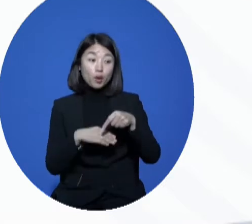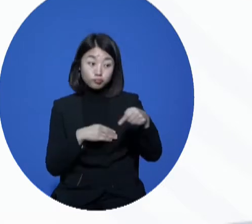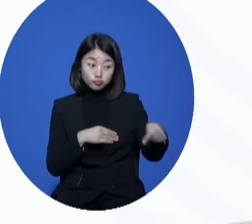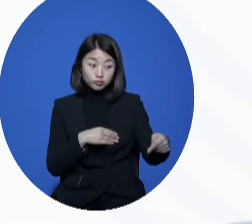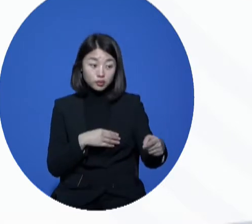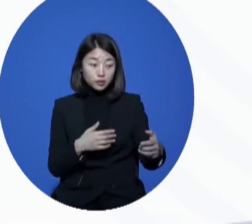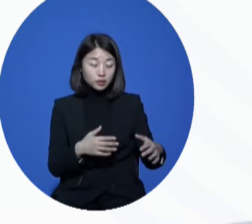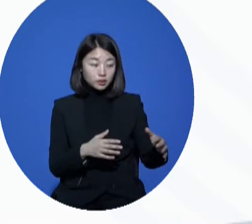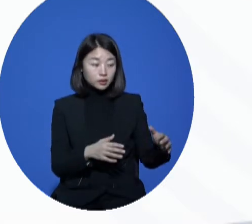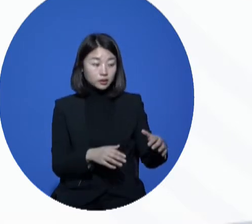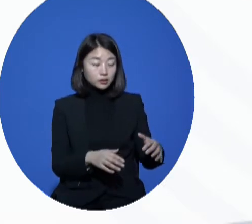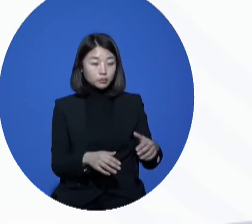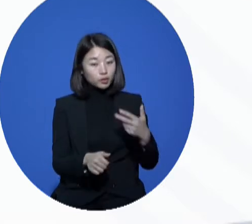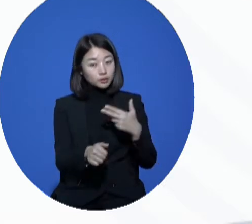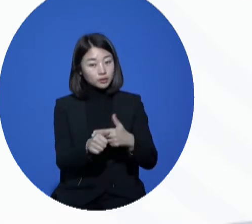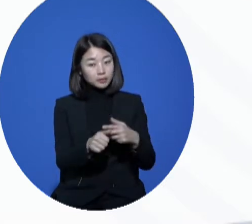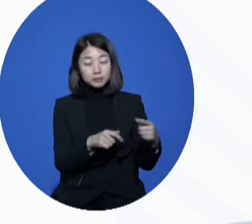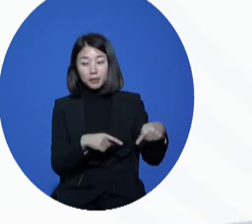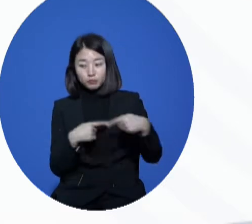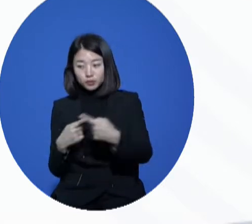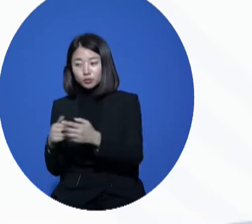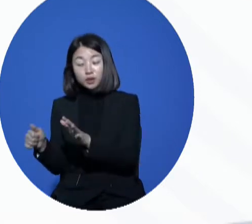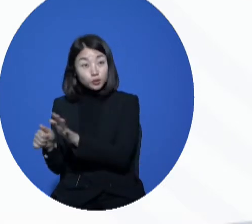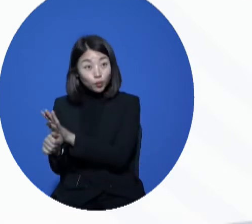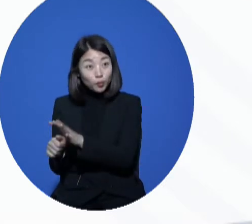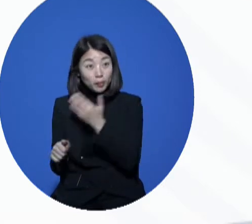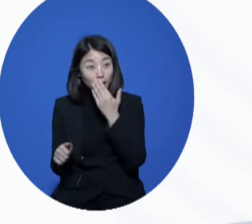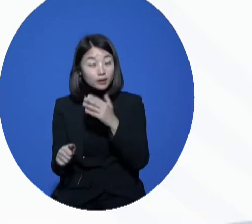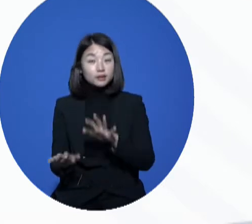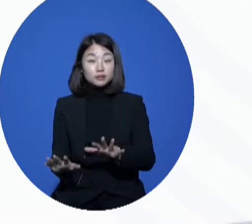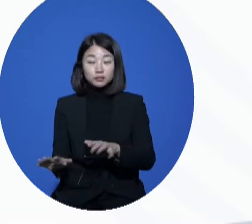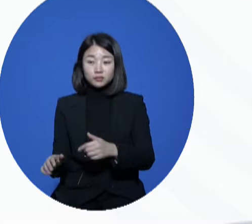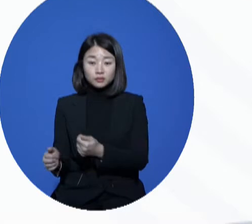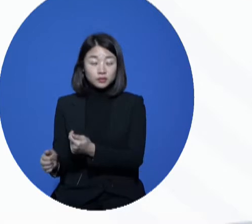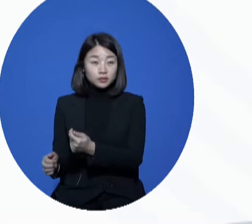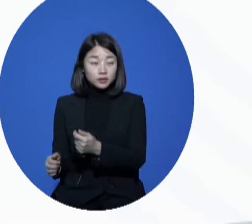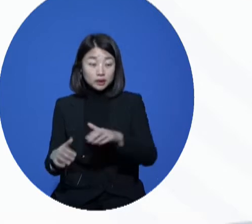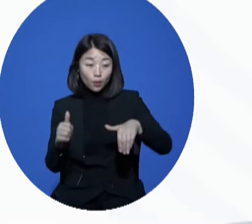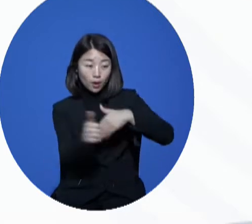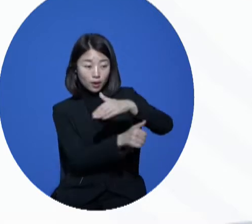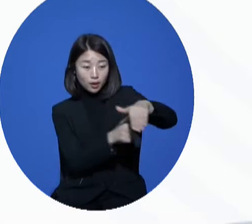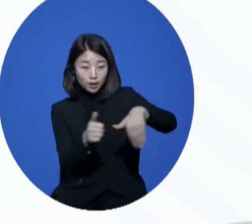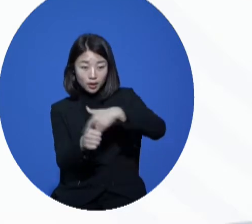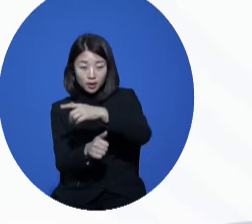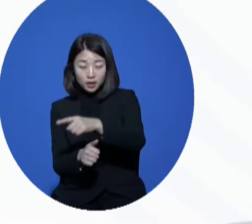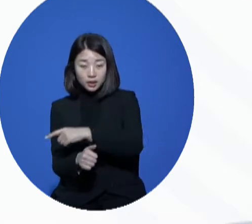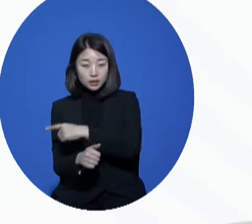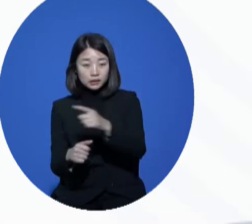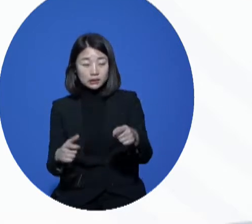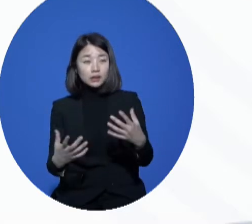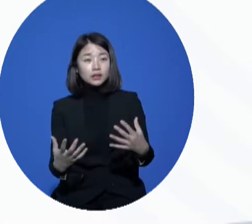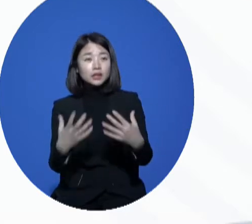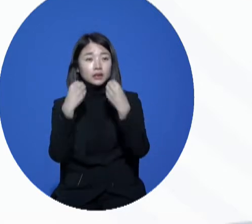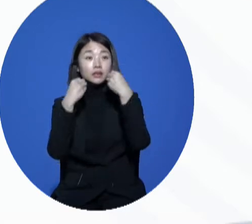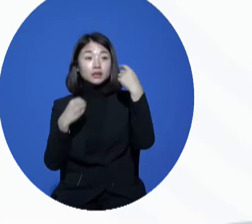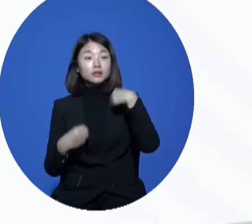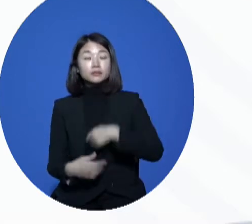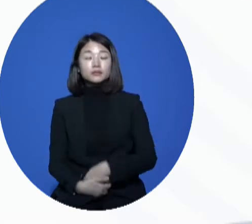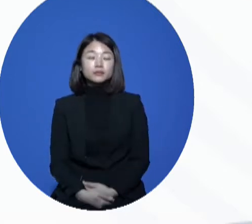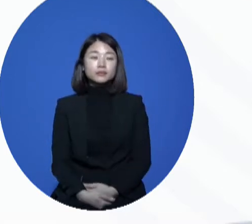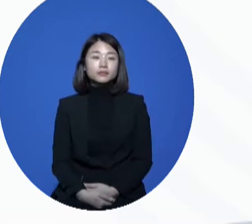외부에서 물리치료사가 오는 경우도 있었습니다. 그런데 이러한 모든 지원과 서비스가